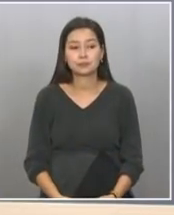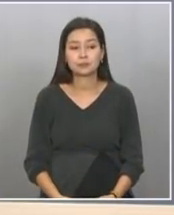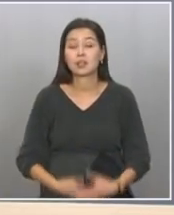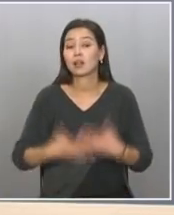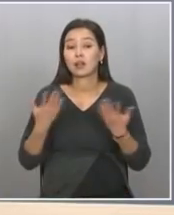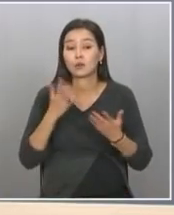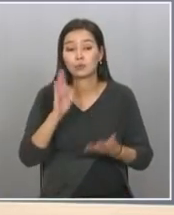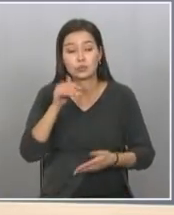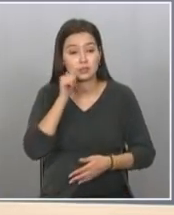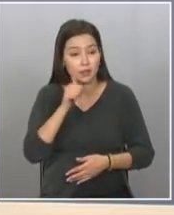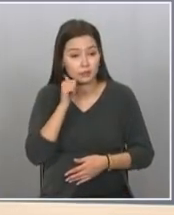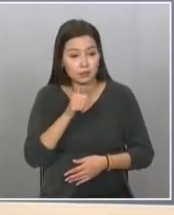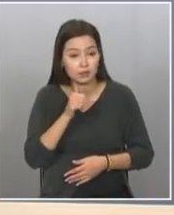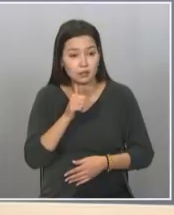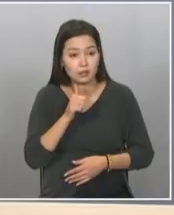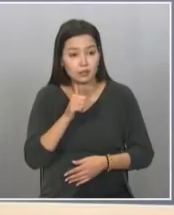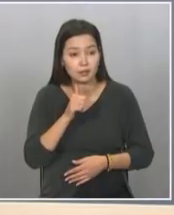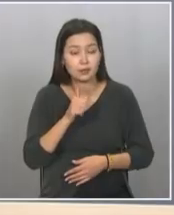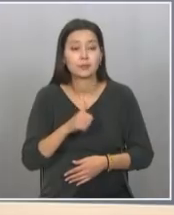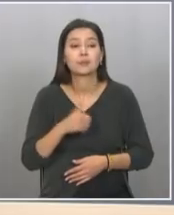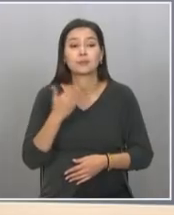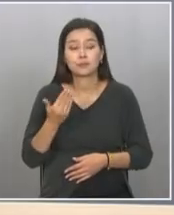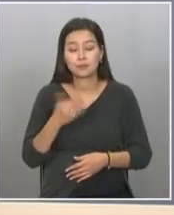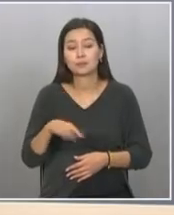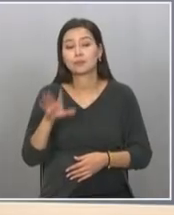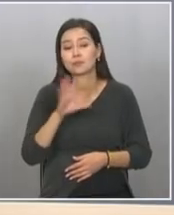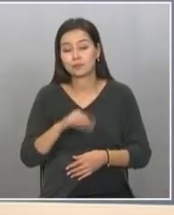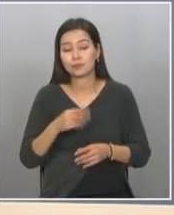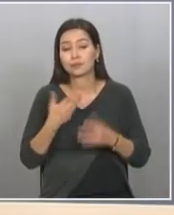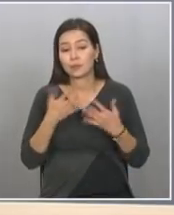Какой будет завтра, ребята? На все ли вопросы у вас получилось